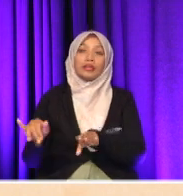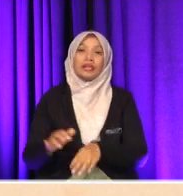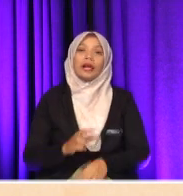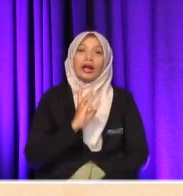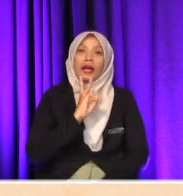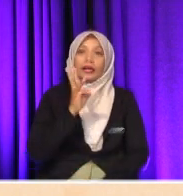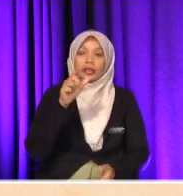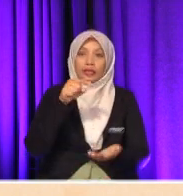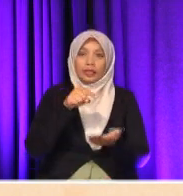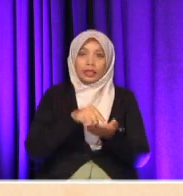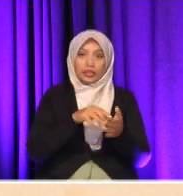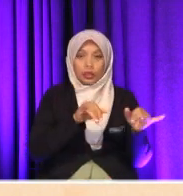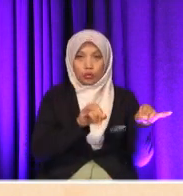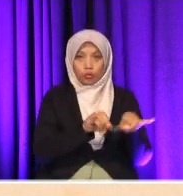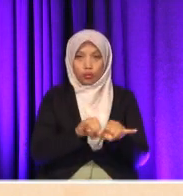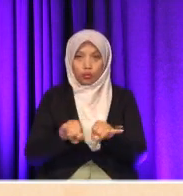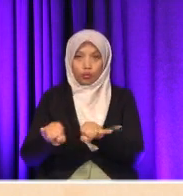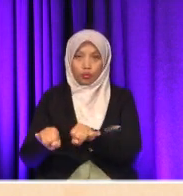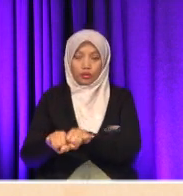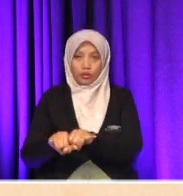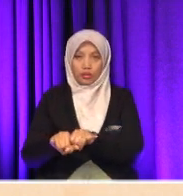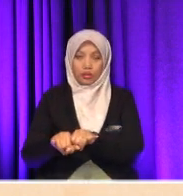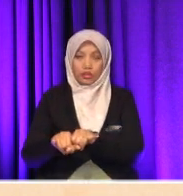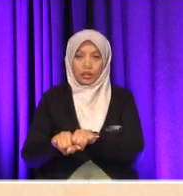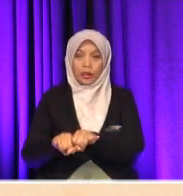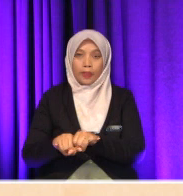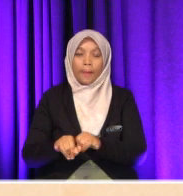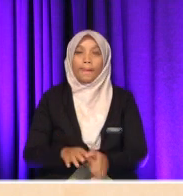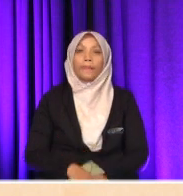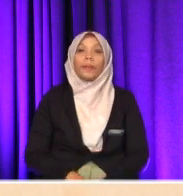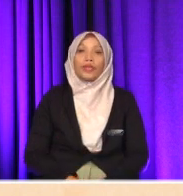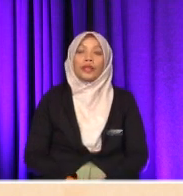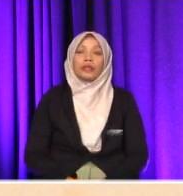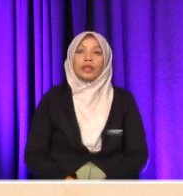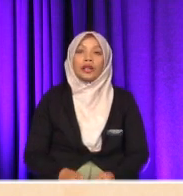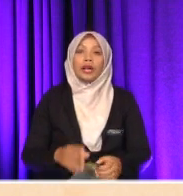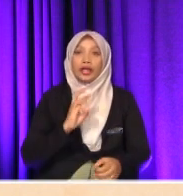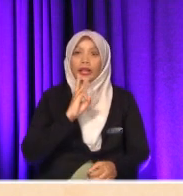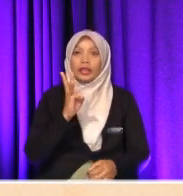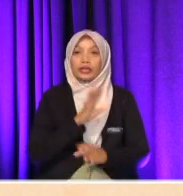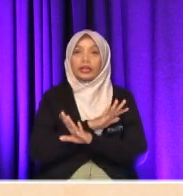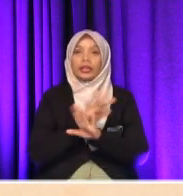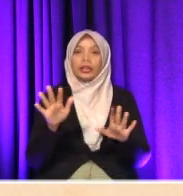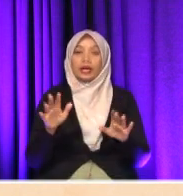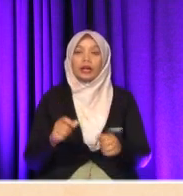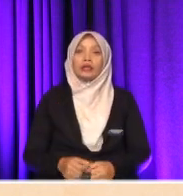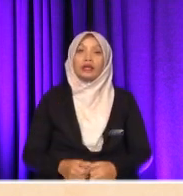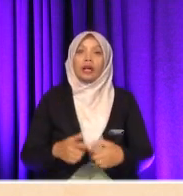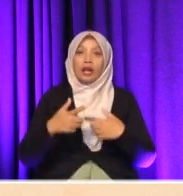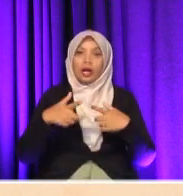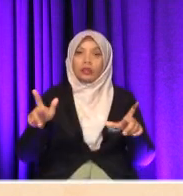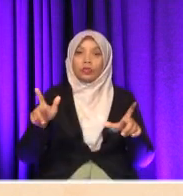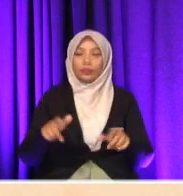juga dikenali sebagai bakalan air tidak langsung Oke coba kita perhatikan